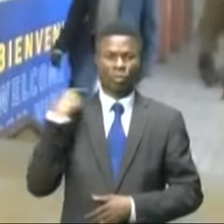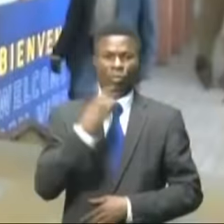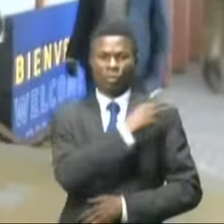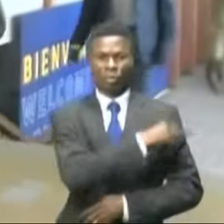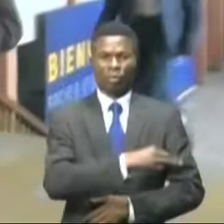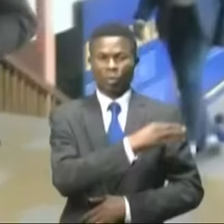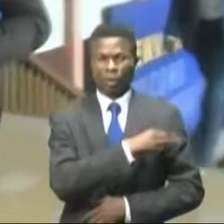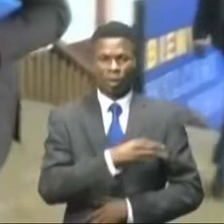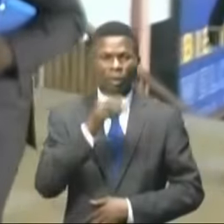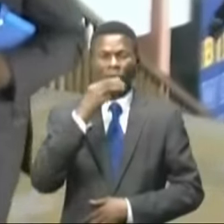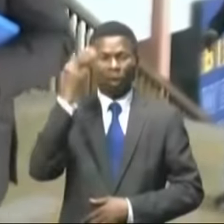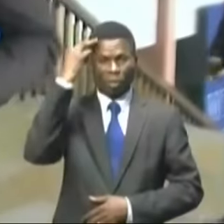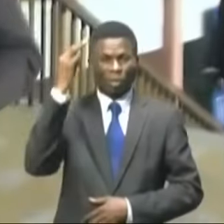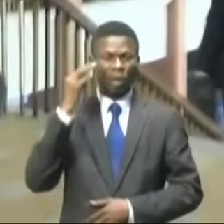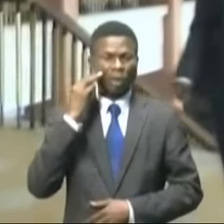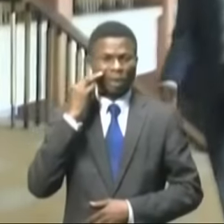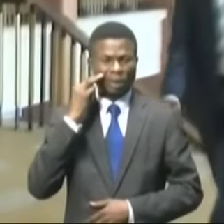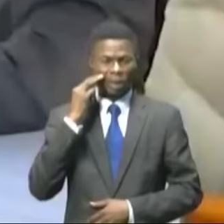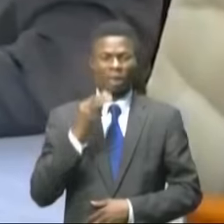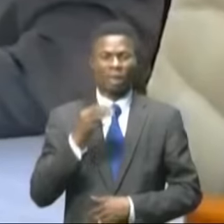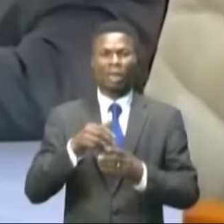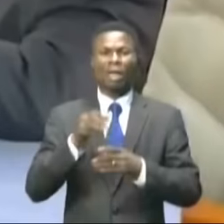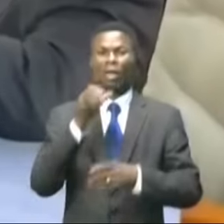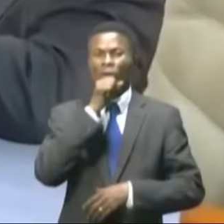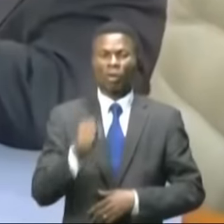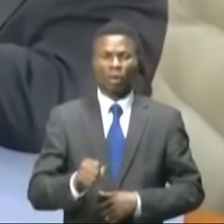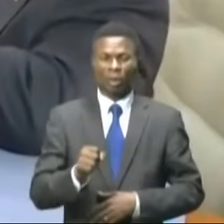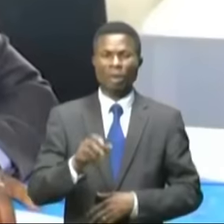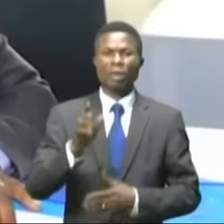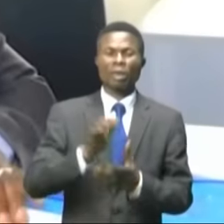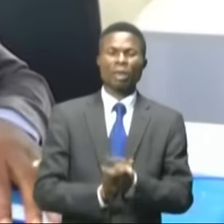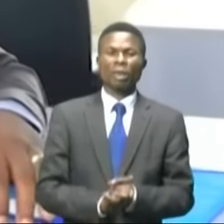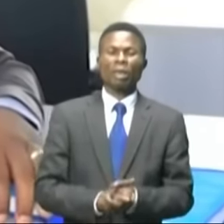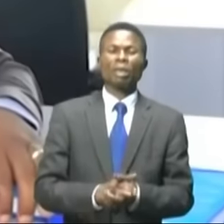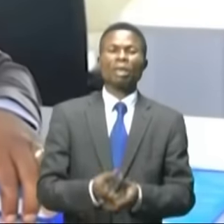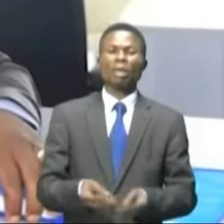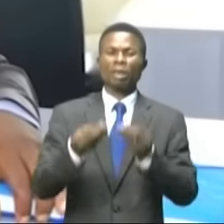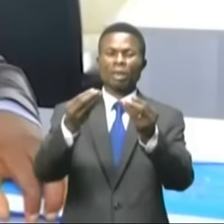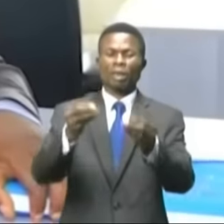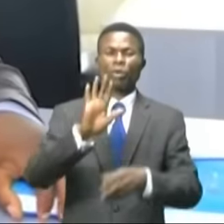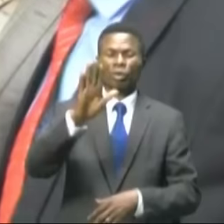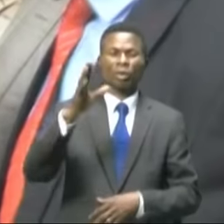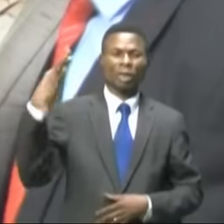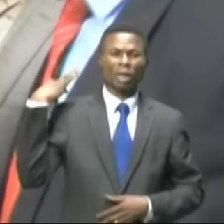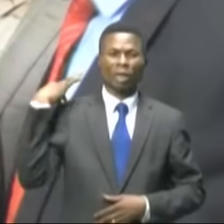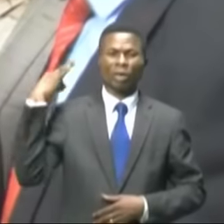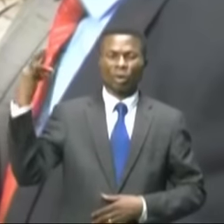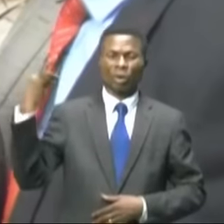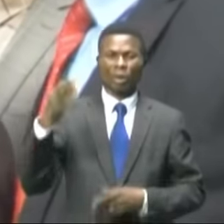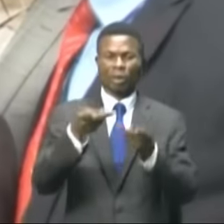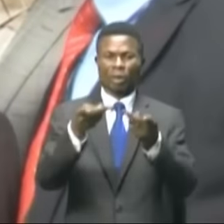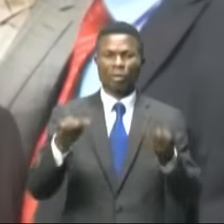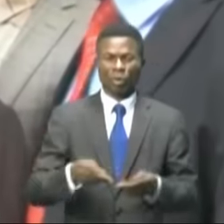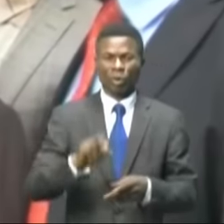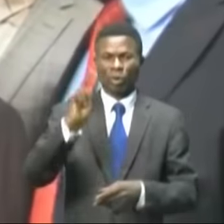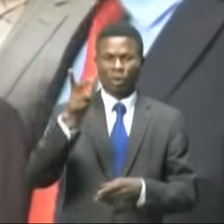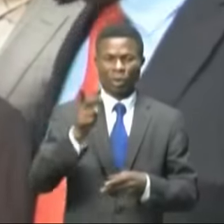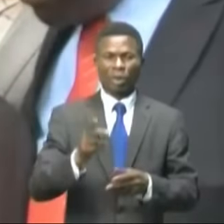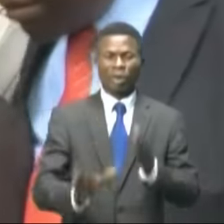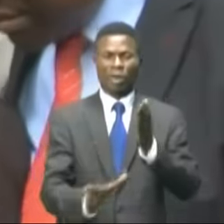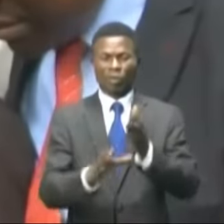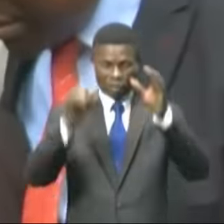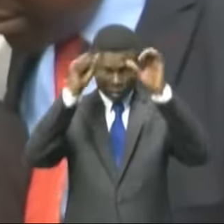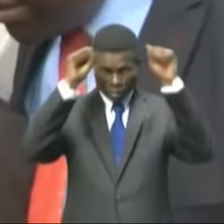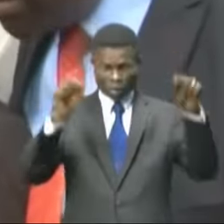d'État sortant de l'intégration régionale, Antipas Mboussa Nyamwisi a aussi déposé sa candidature au poste de deuxième vice-président du